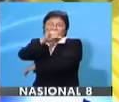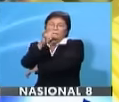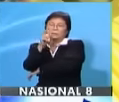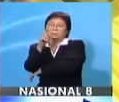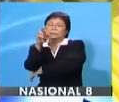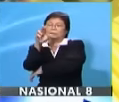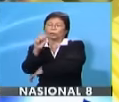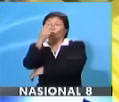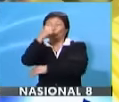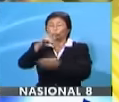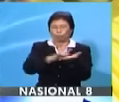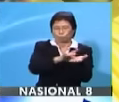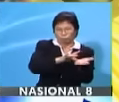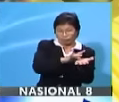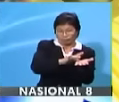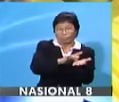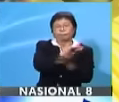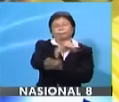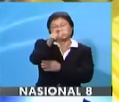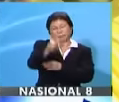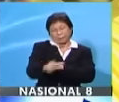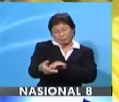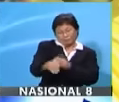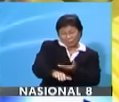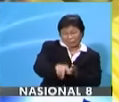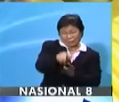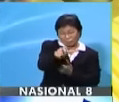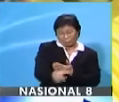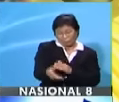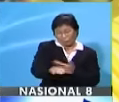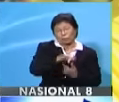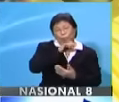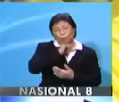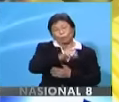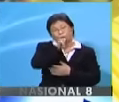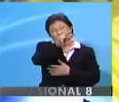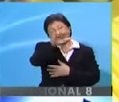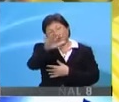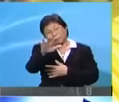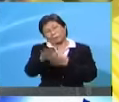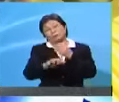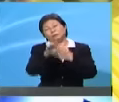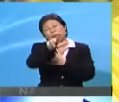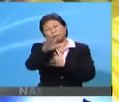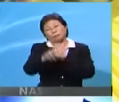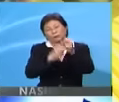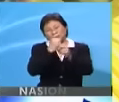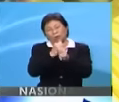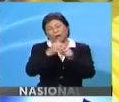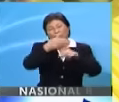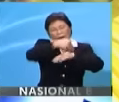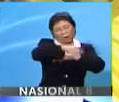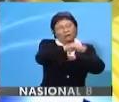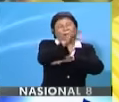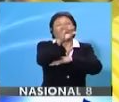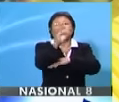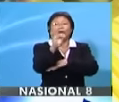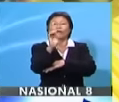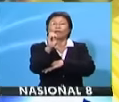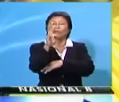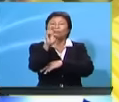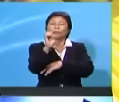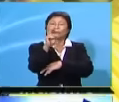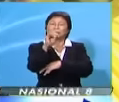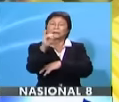untuk mendapatkan rawatan. Manakala mayat mangsa yang maut berusia 35 tahun dihantar ke unit forensik di hospital yang